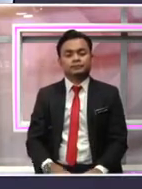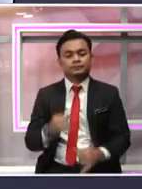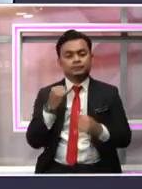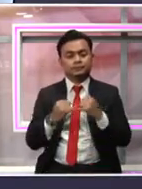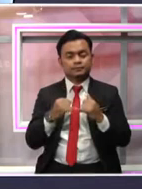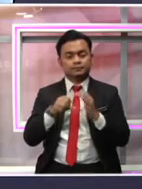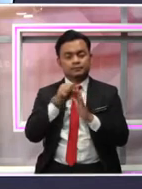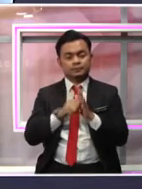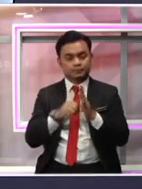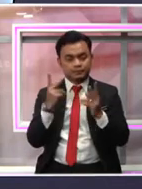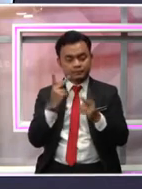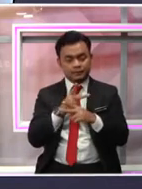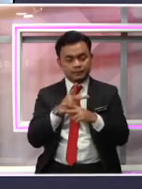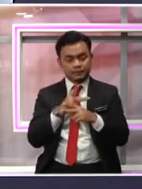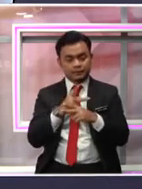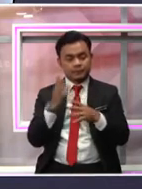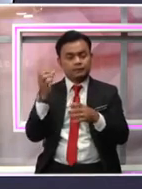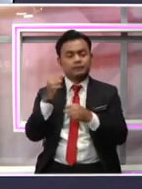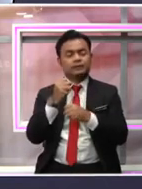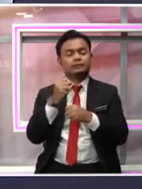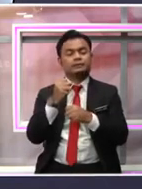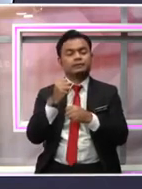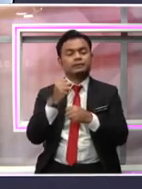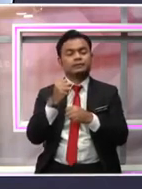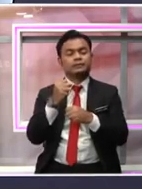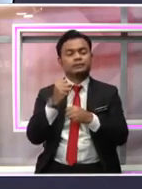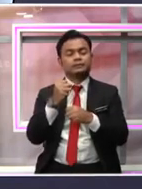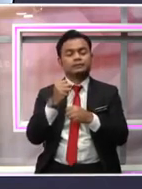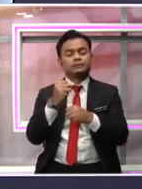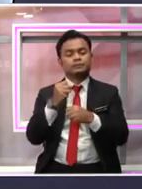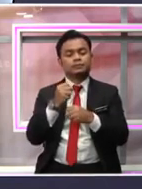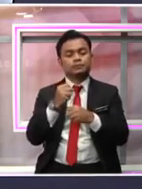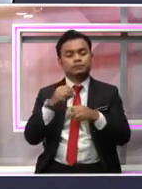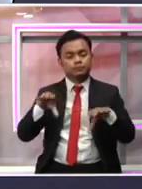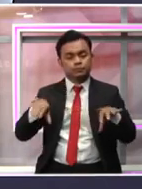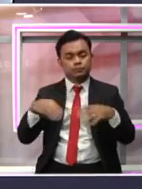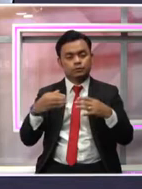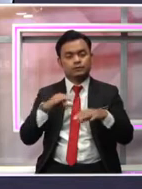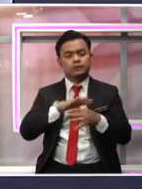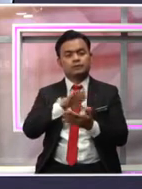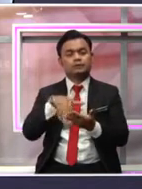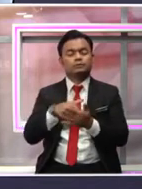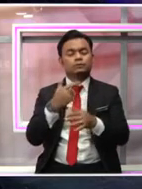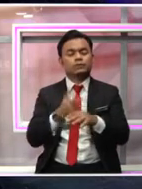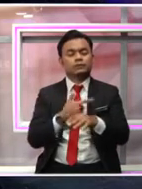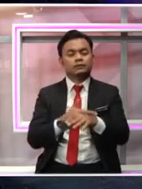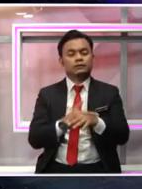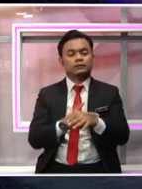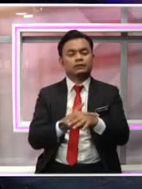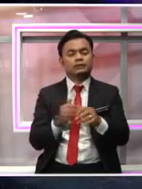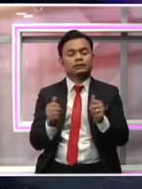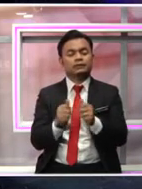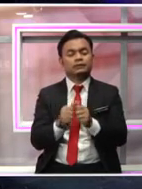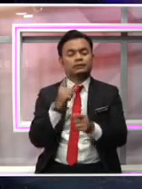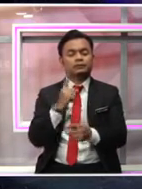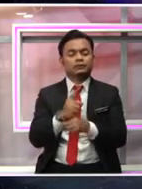tempat kosong dengan baik dan tempat men tepat sekali lagi Makasih juga murid-murid